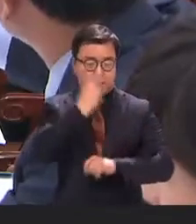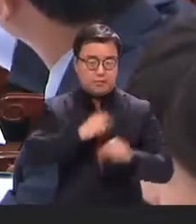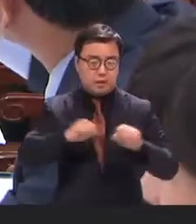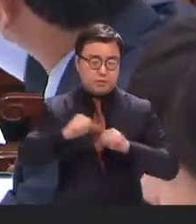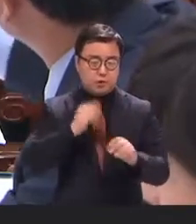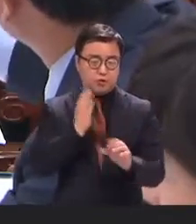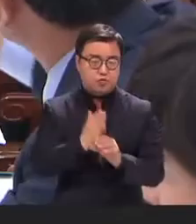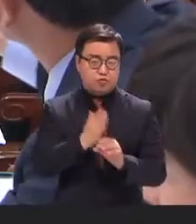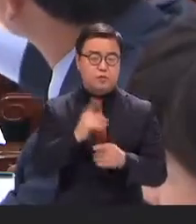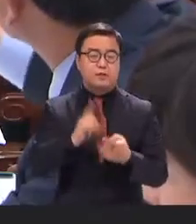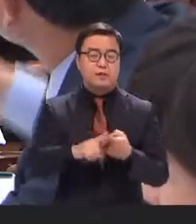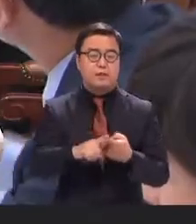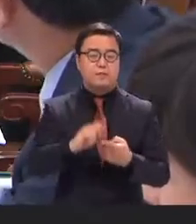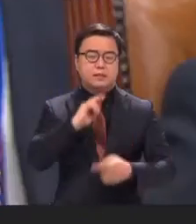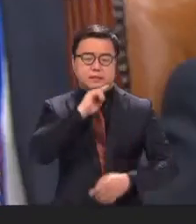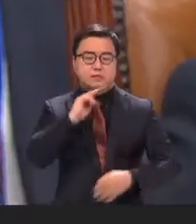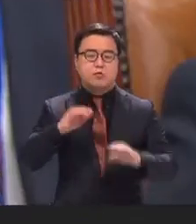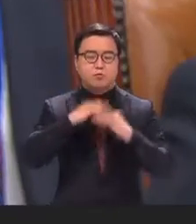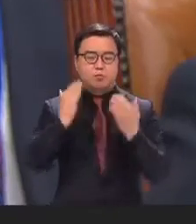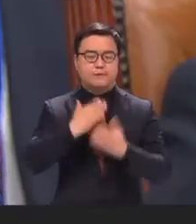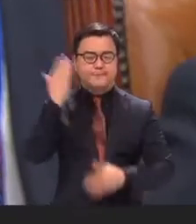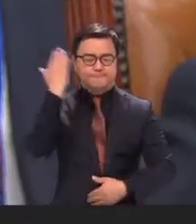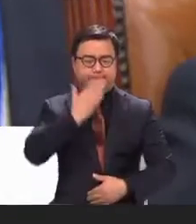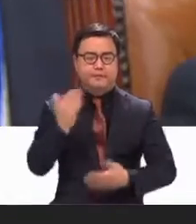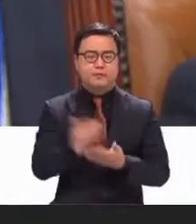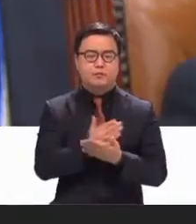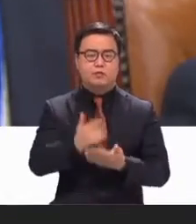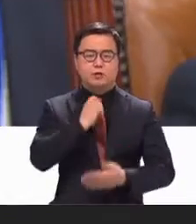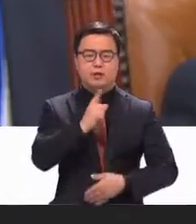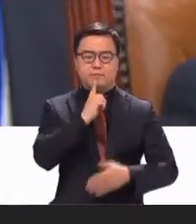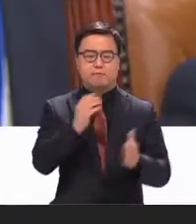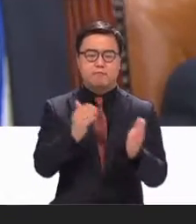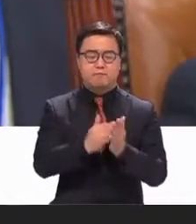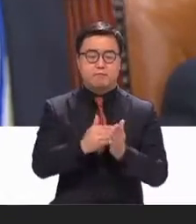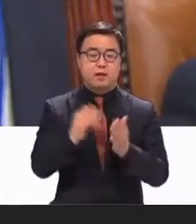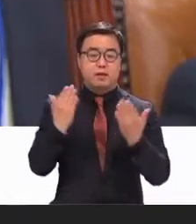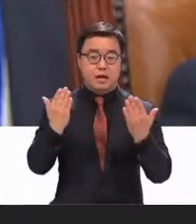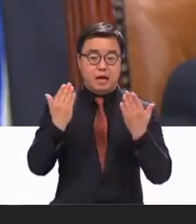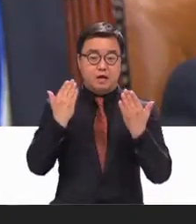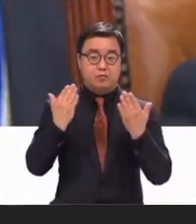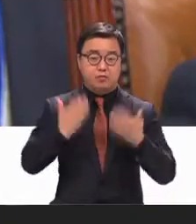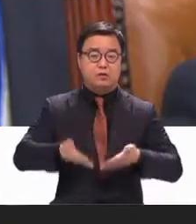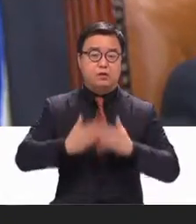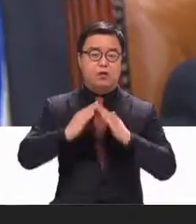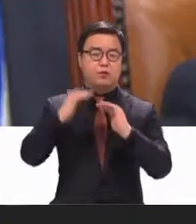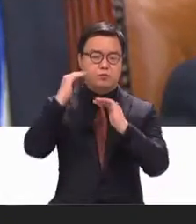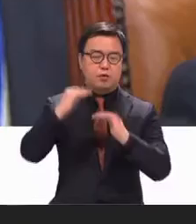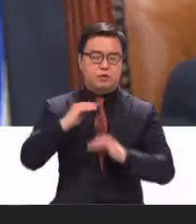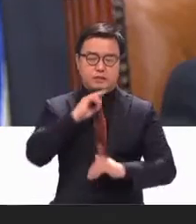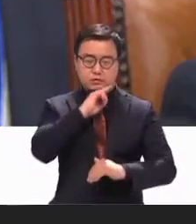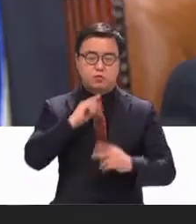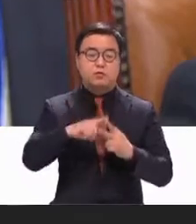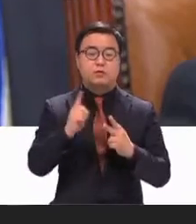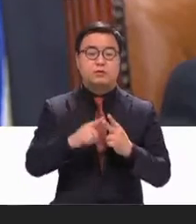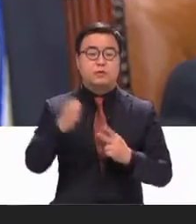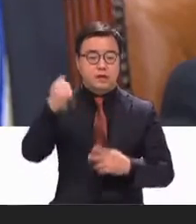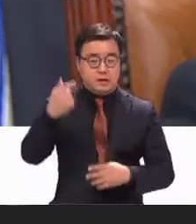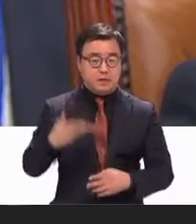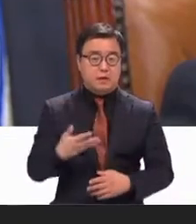철저히 조사하겠다고 답했습니다. 법인 설립 과정의 의혹이라든가 몇 가지가 더 있습니다. 그래서 그 부분에 대해서